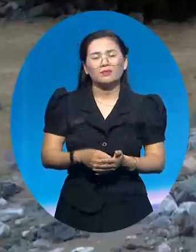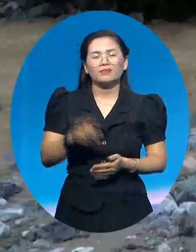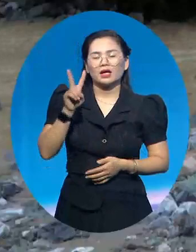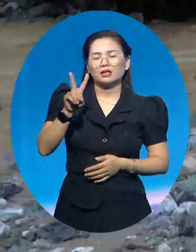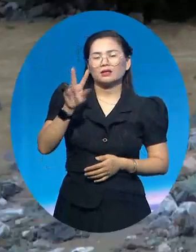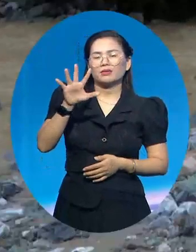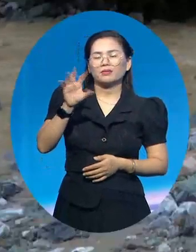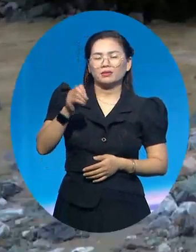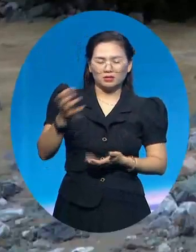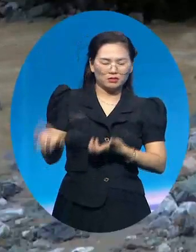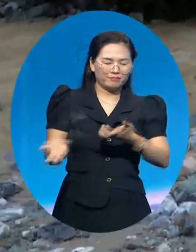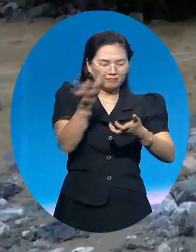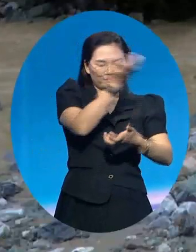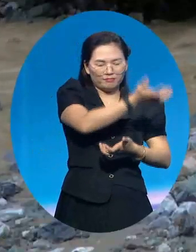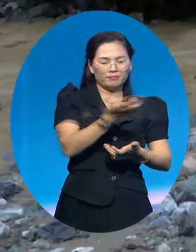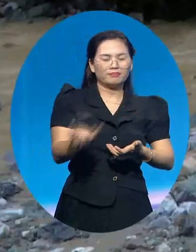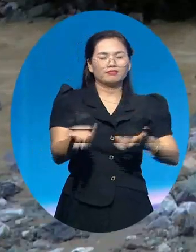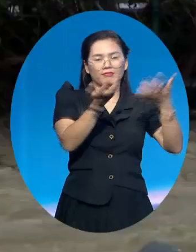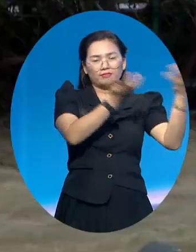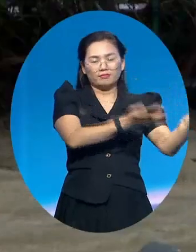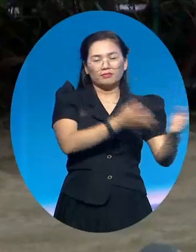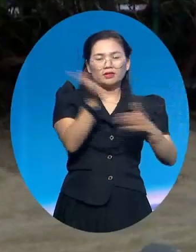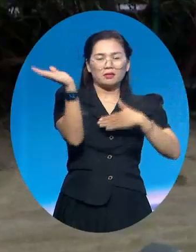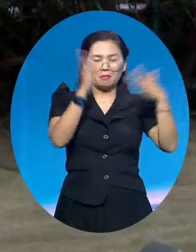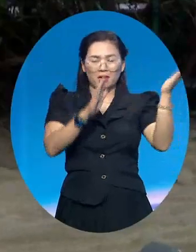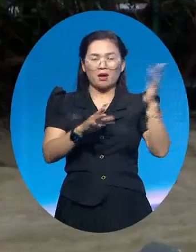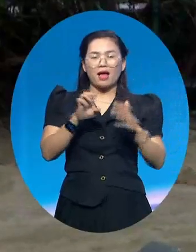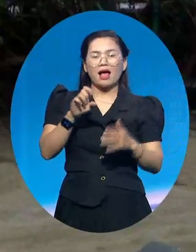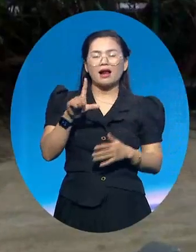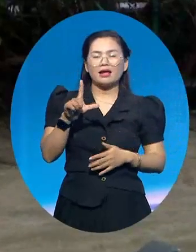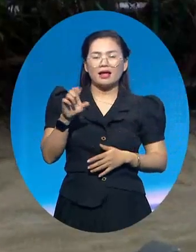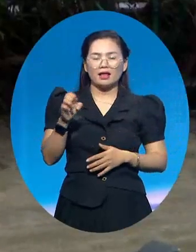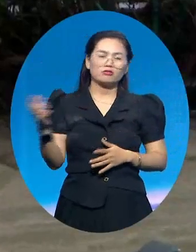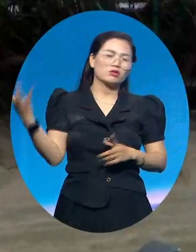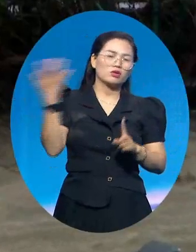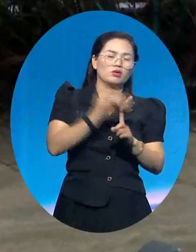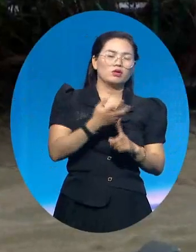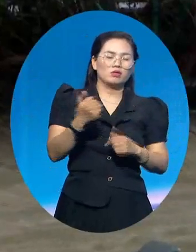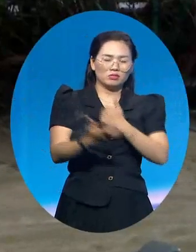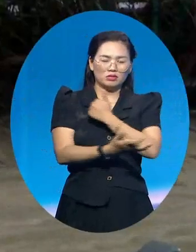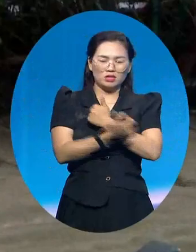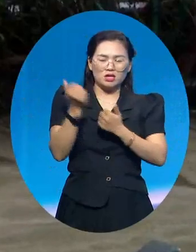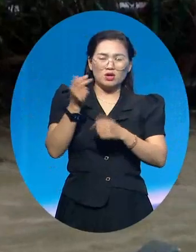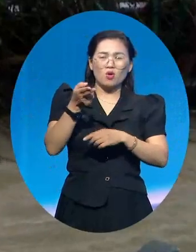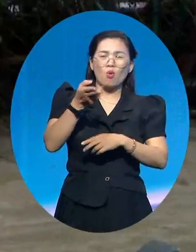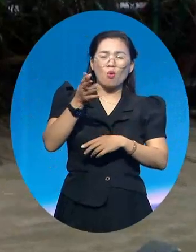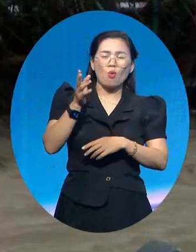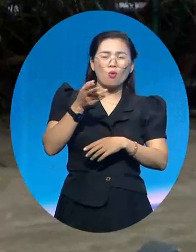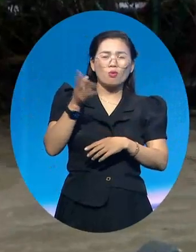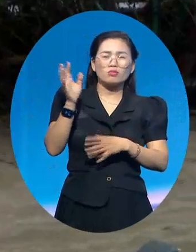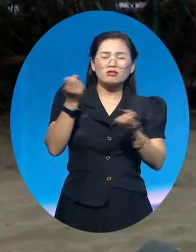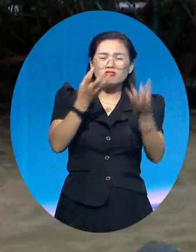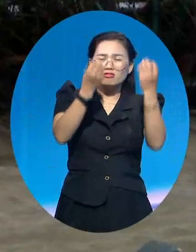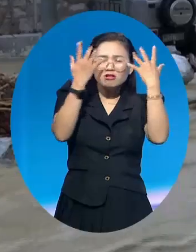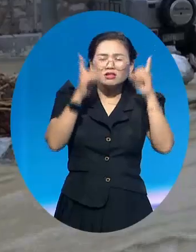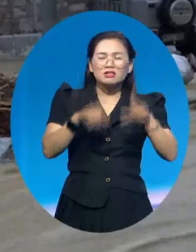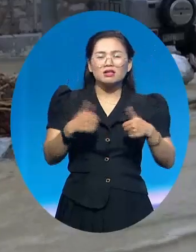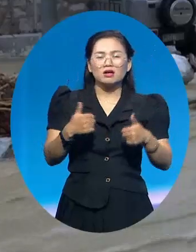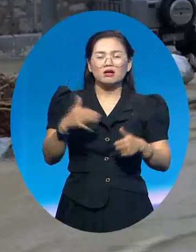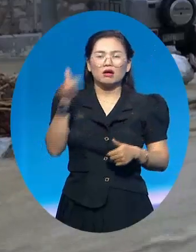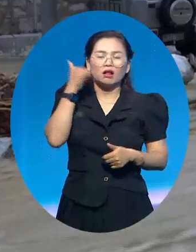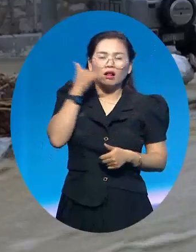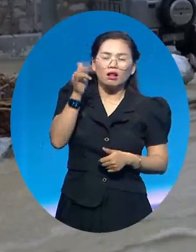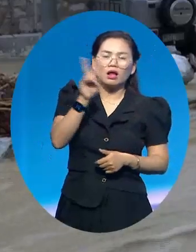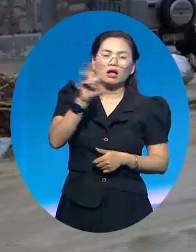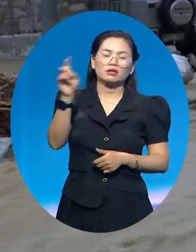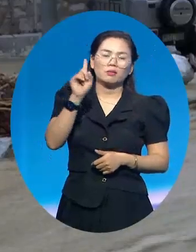người đã được sơ tán khỏi khu vực kể từ khi bão Elias đổ bộ. Lực lượng cứu hỏa cho biết Đến nay, họ đã nhận được 1.200 cuộc gọi trợ